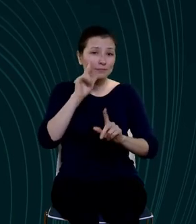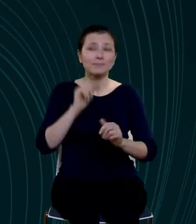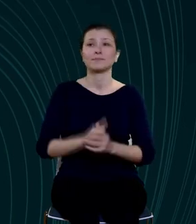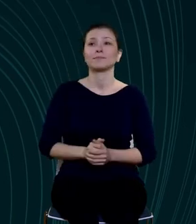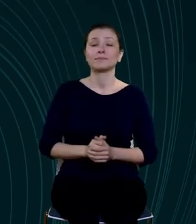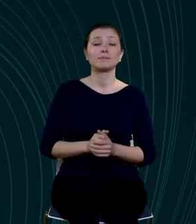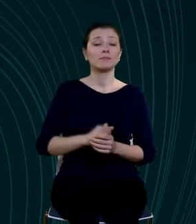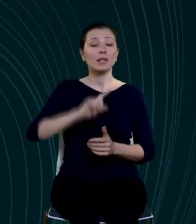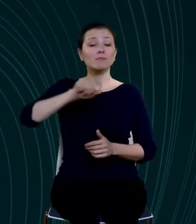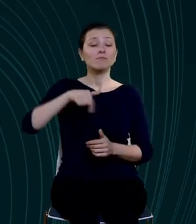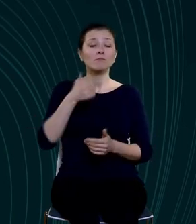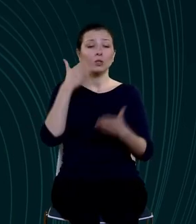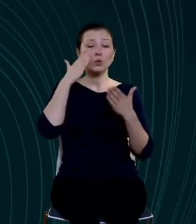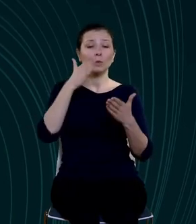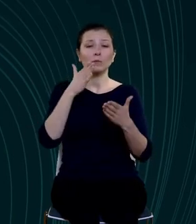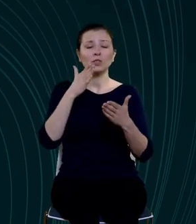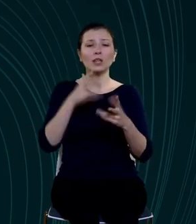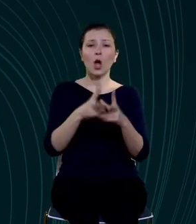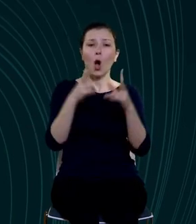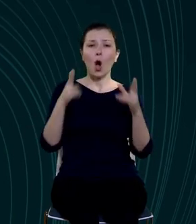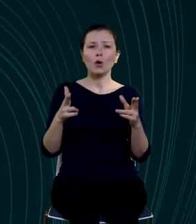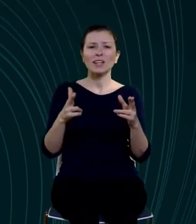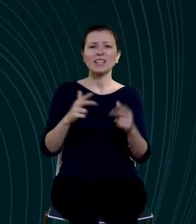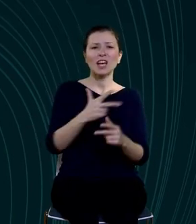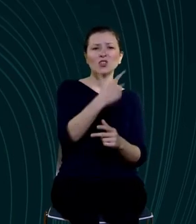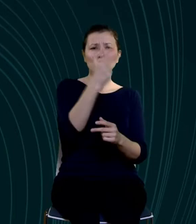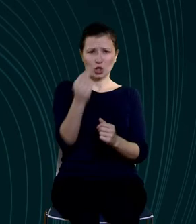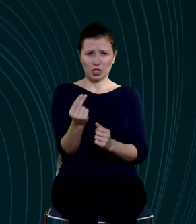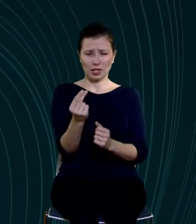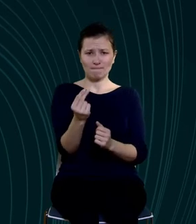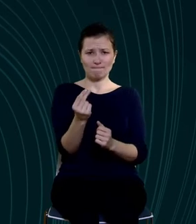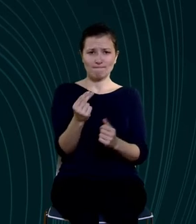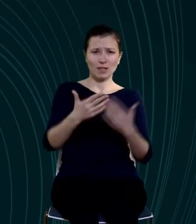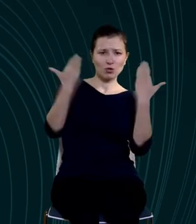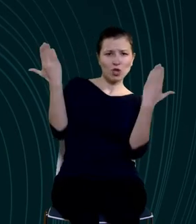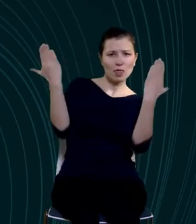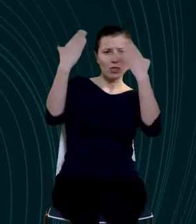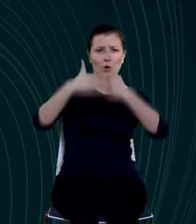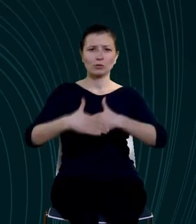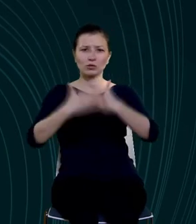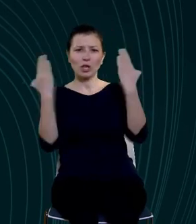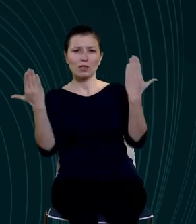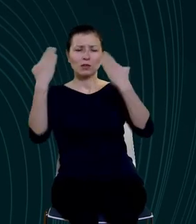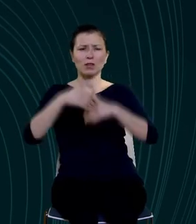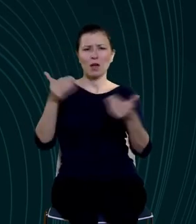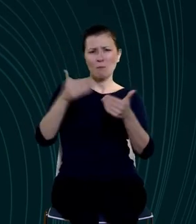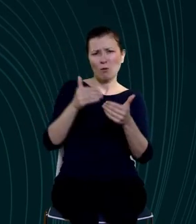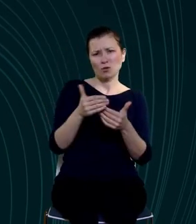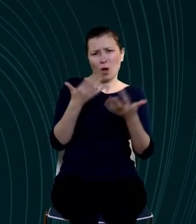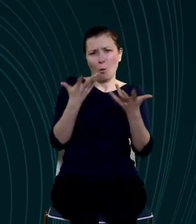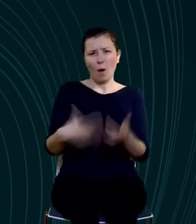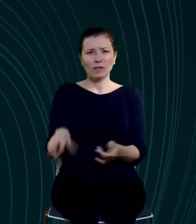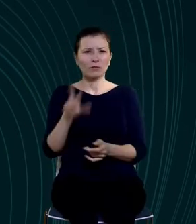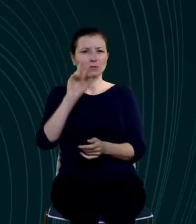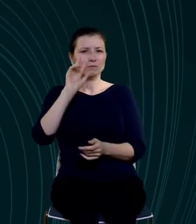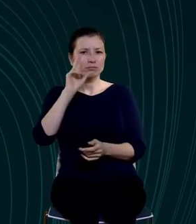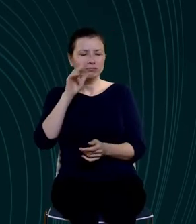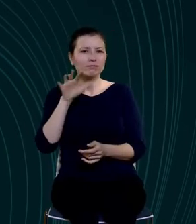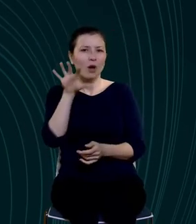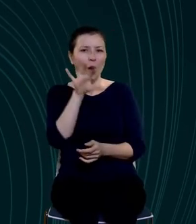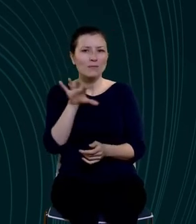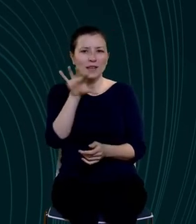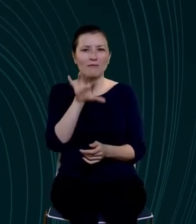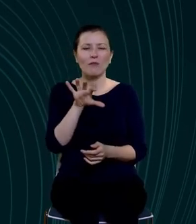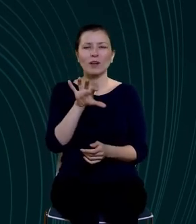takim okresie trzech dób, można w bardzo prosty sposób zaobserwować, że